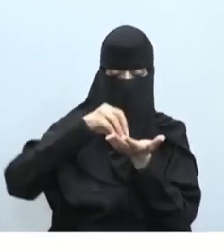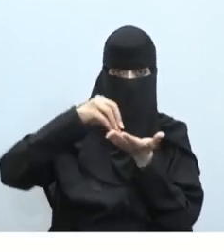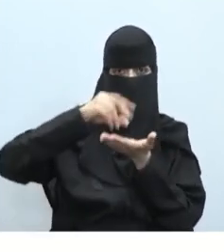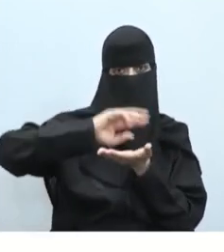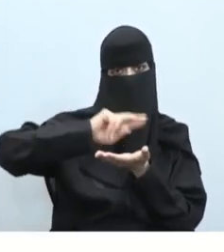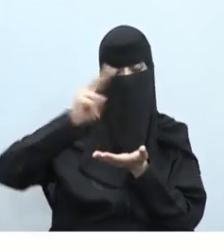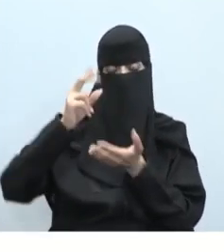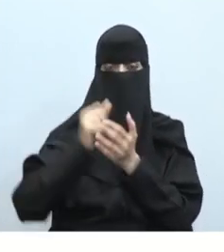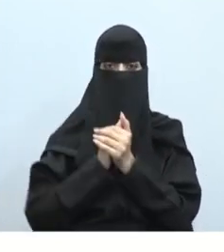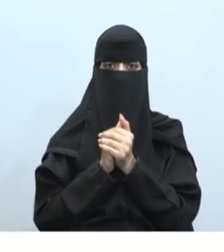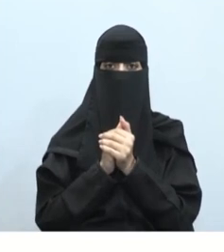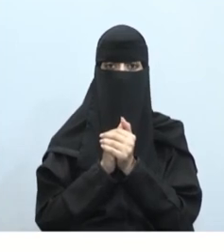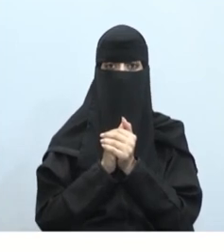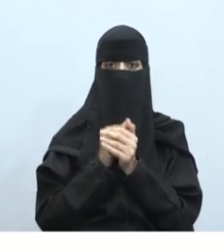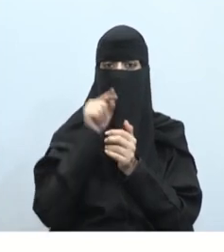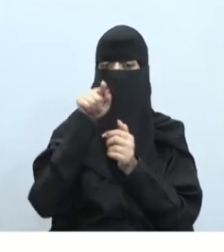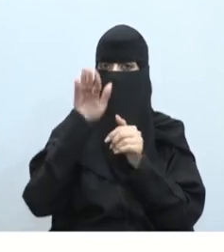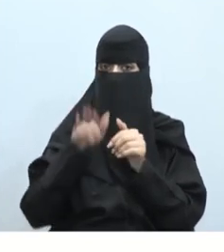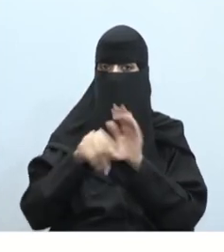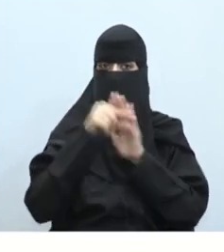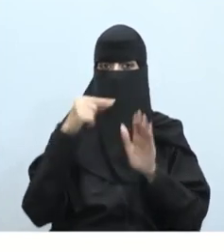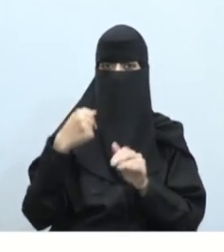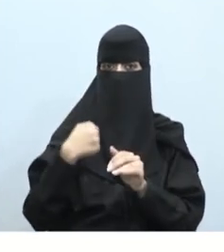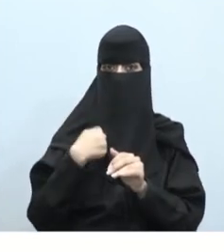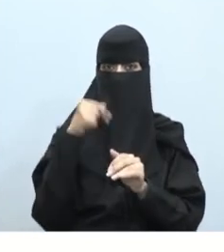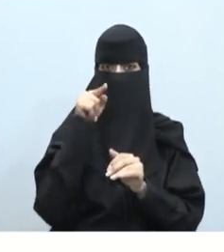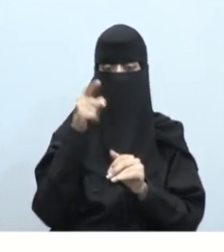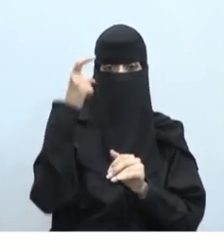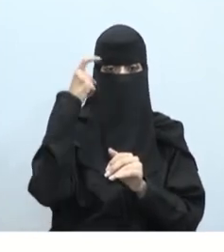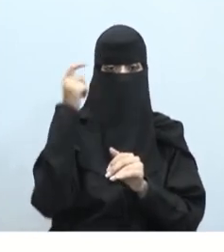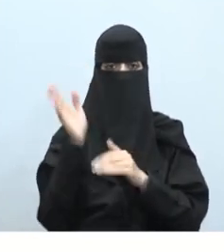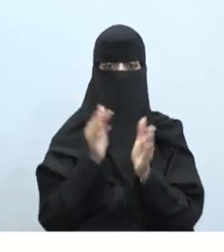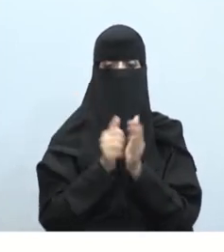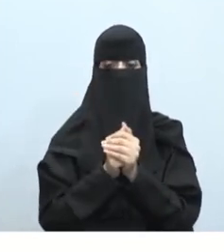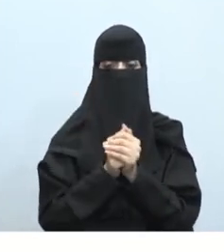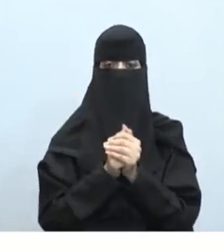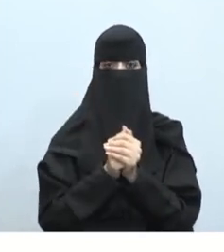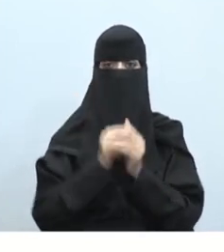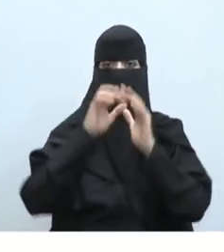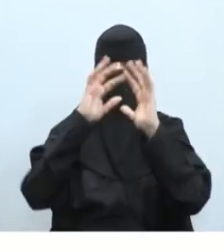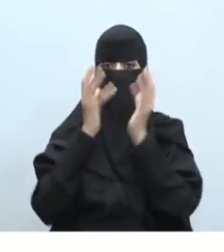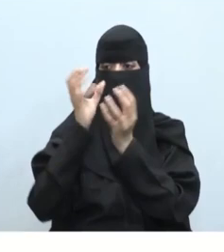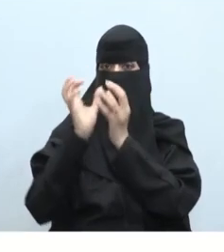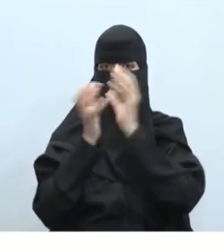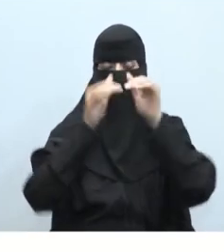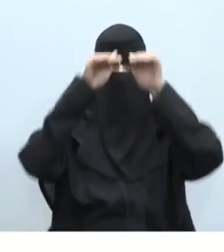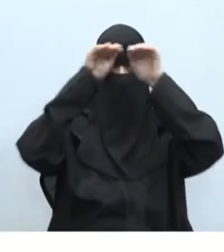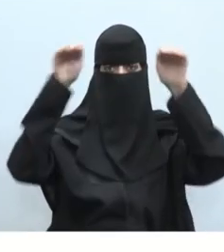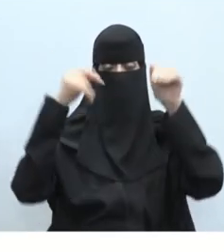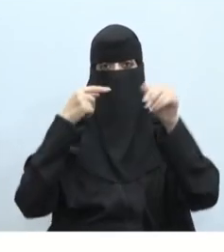اخرى اذا ابنائي في هذا الدرس انا وانتم تعرفنا على الاجرام السماويه